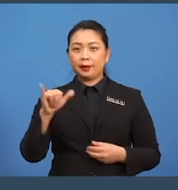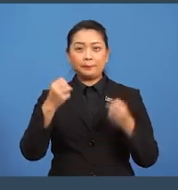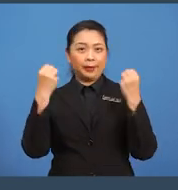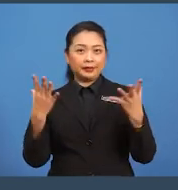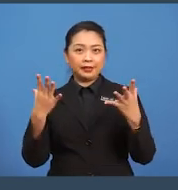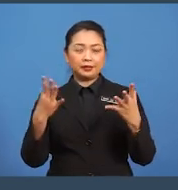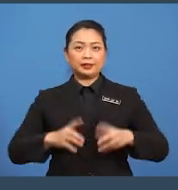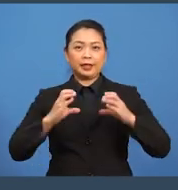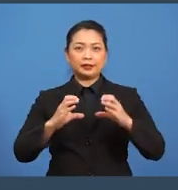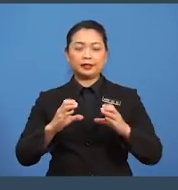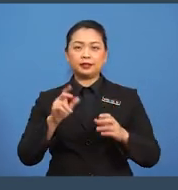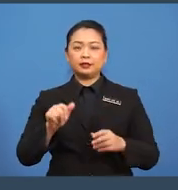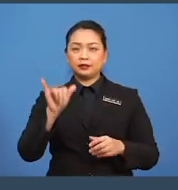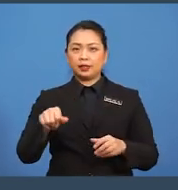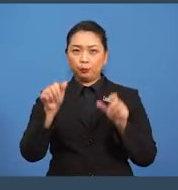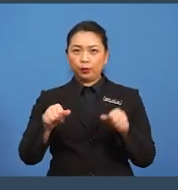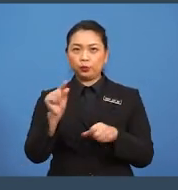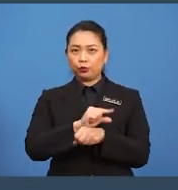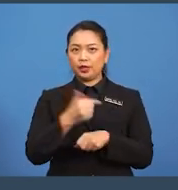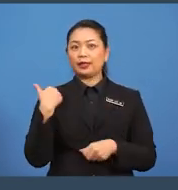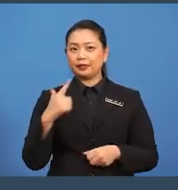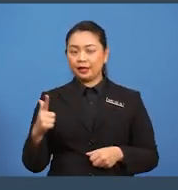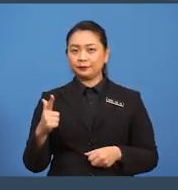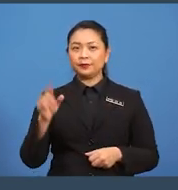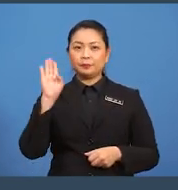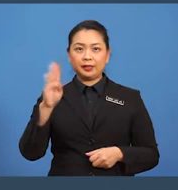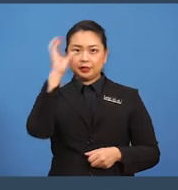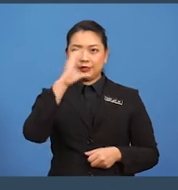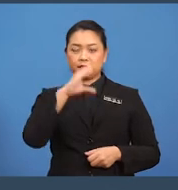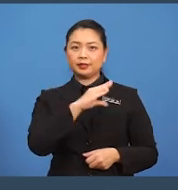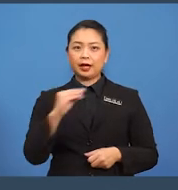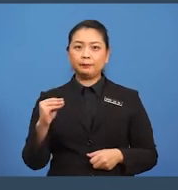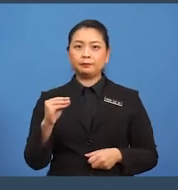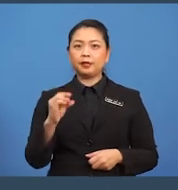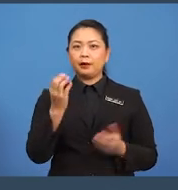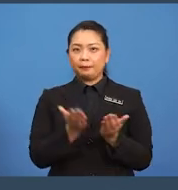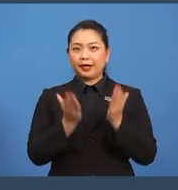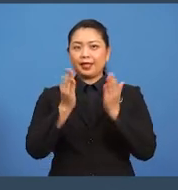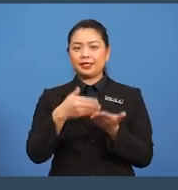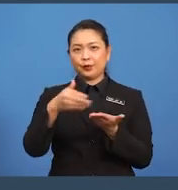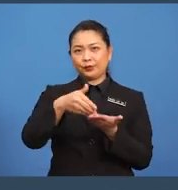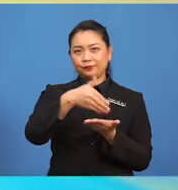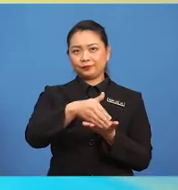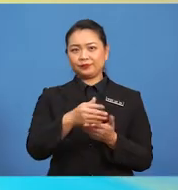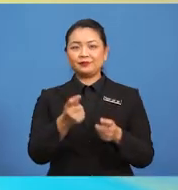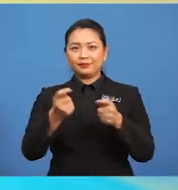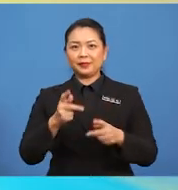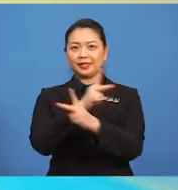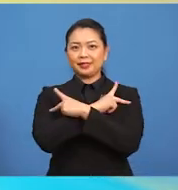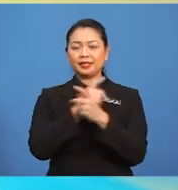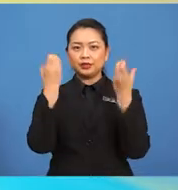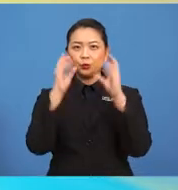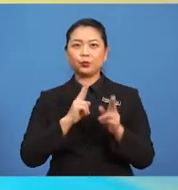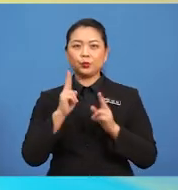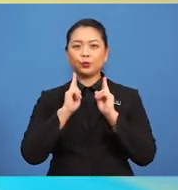banyak, kaedah search dan sort yang boleh digunakan adalah binary search dan bucket sort. Terima